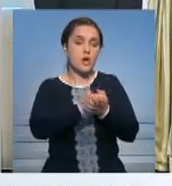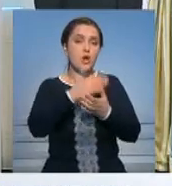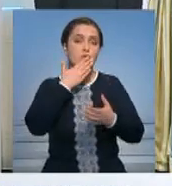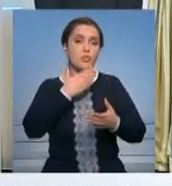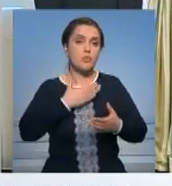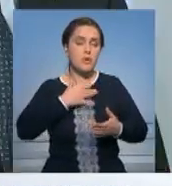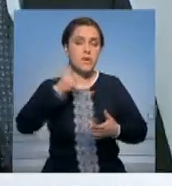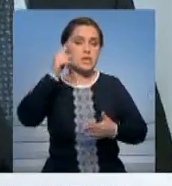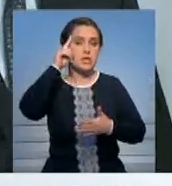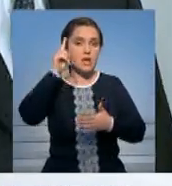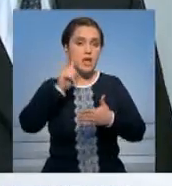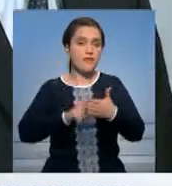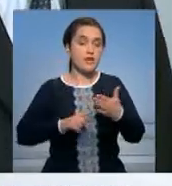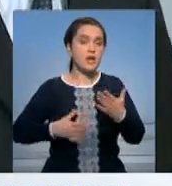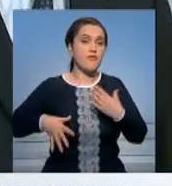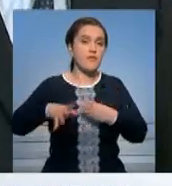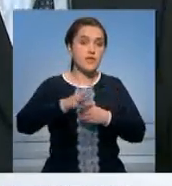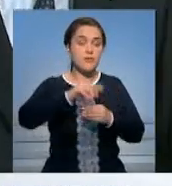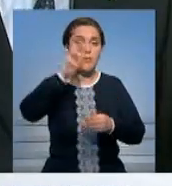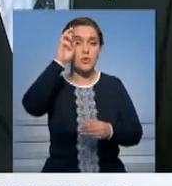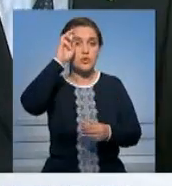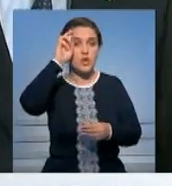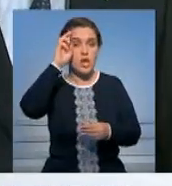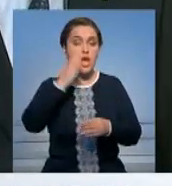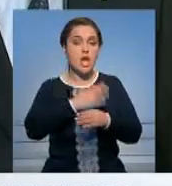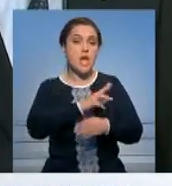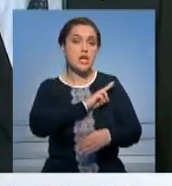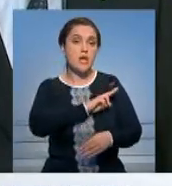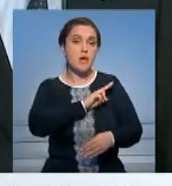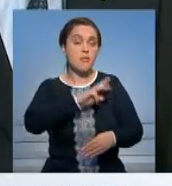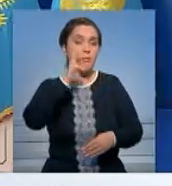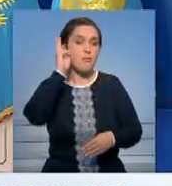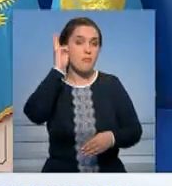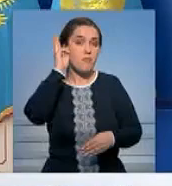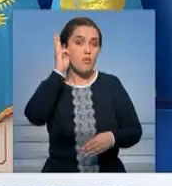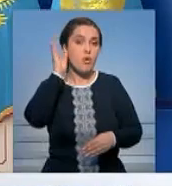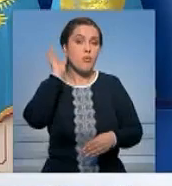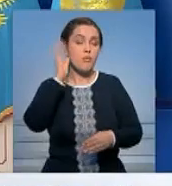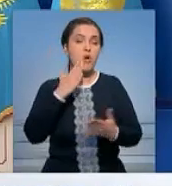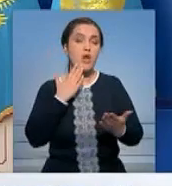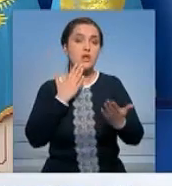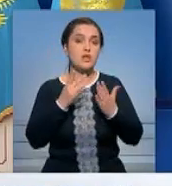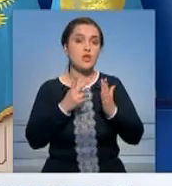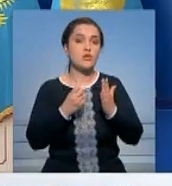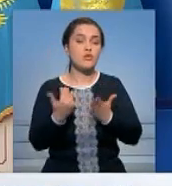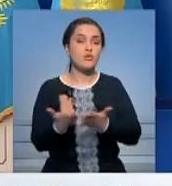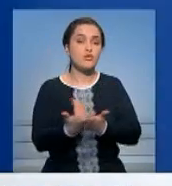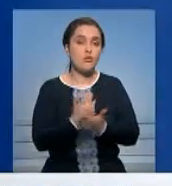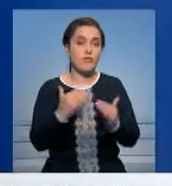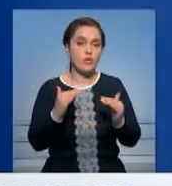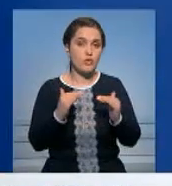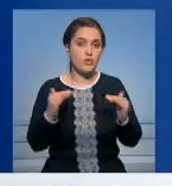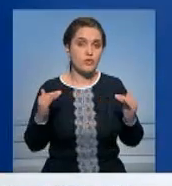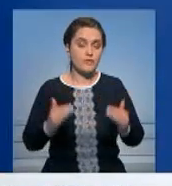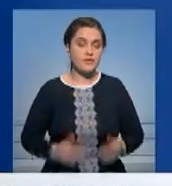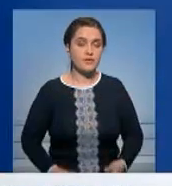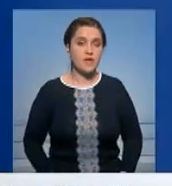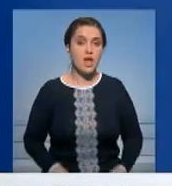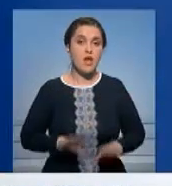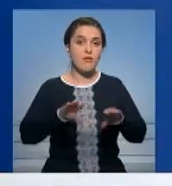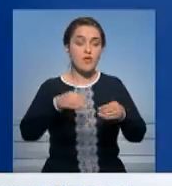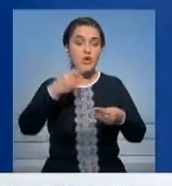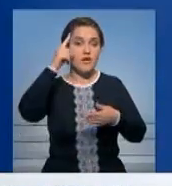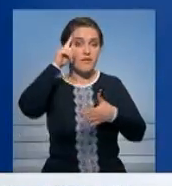принципах доверия, а также выразил уверенность в том, что работа послов выведет межгосударственные отношения на новый уровень. Вручение верительных